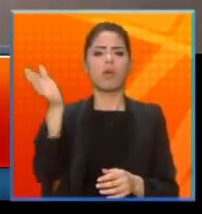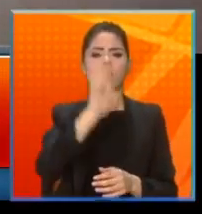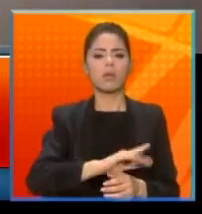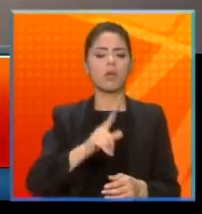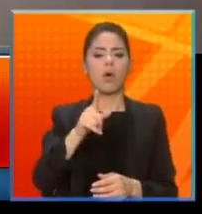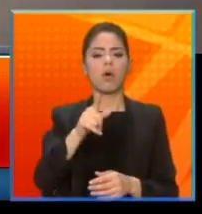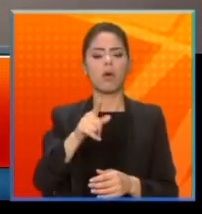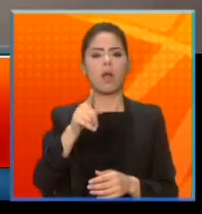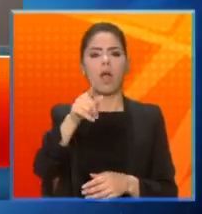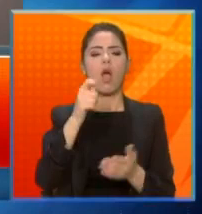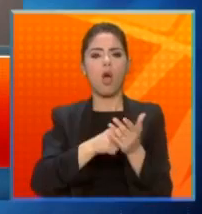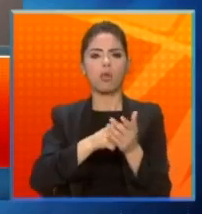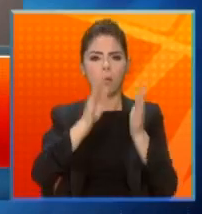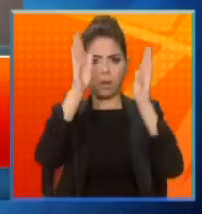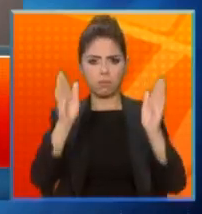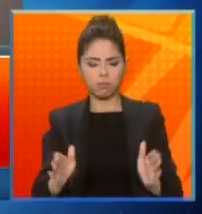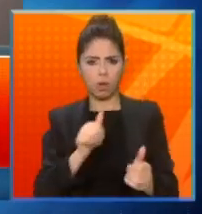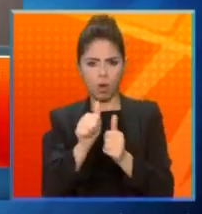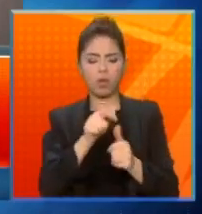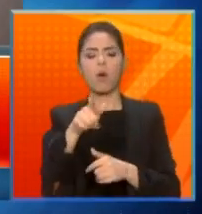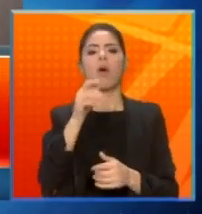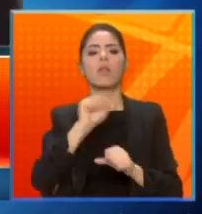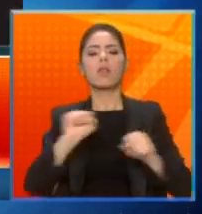Sonundaysa ödeme cihazına zarar verdi.